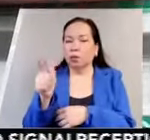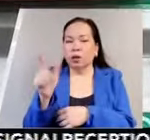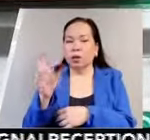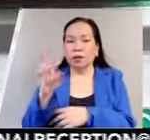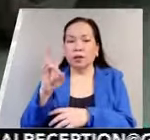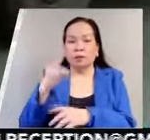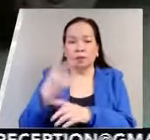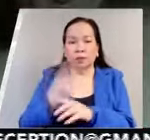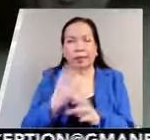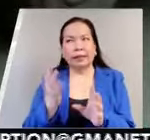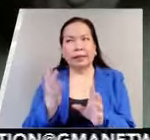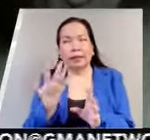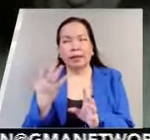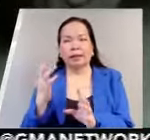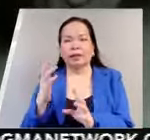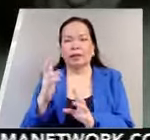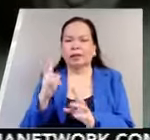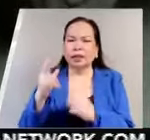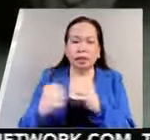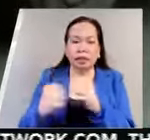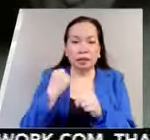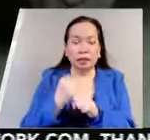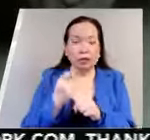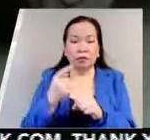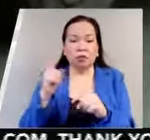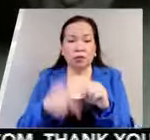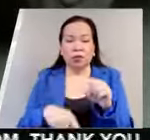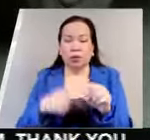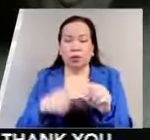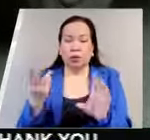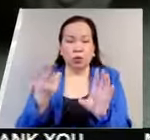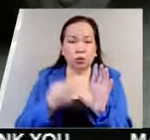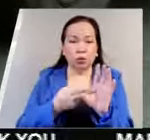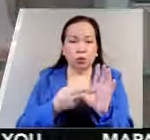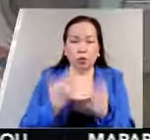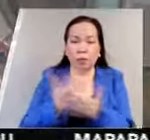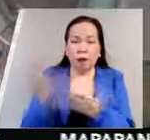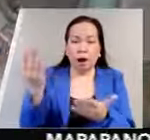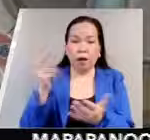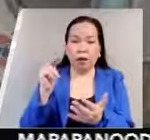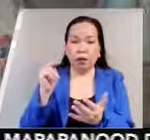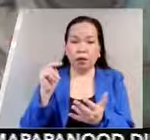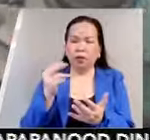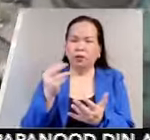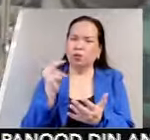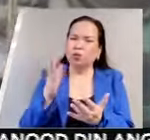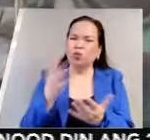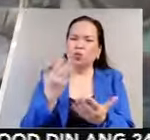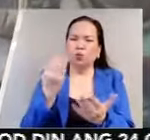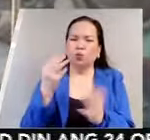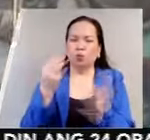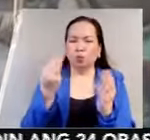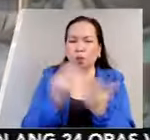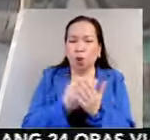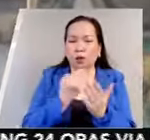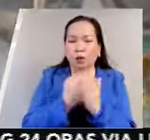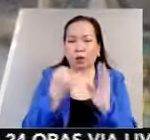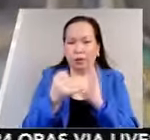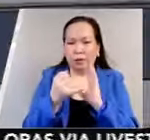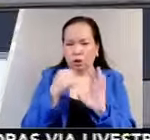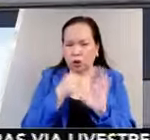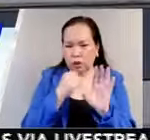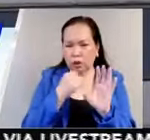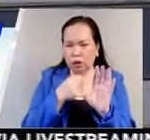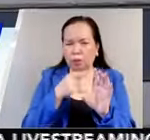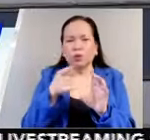na kung nahirapan ka mag-modern, makakatakbo ka pa rin. wala rin daw dapat ipag-alala ang mga